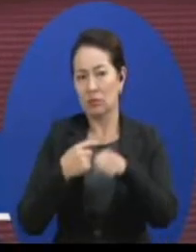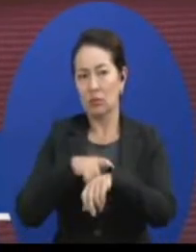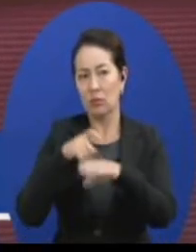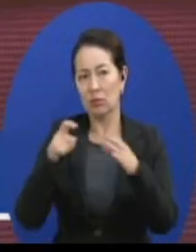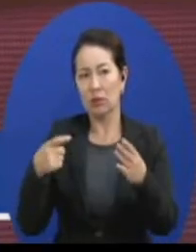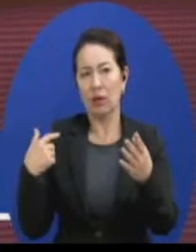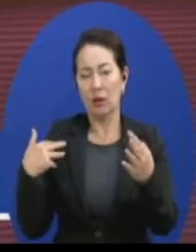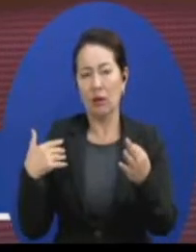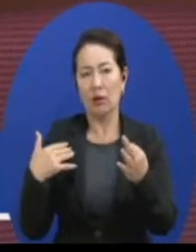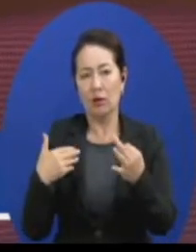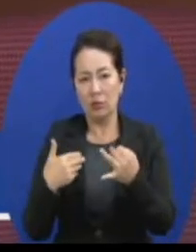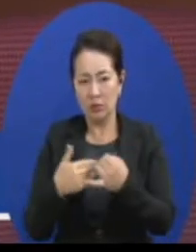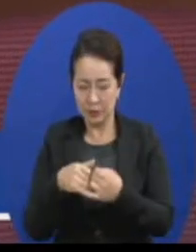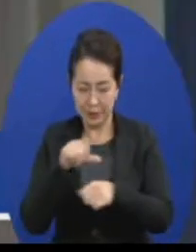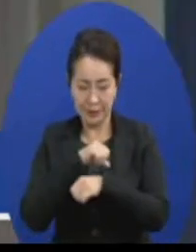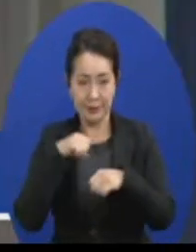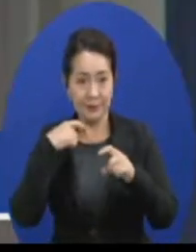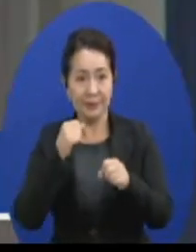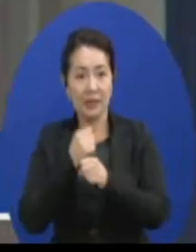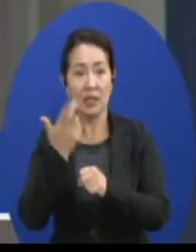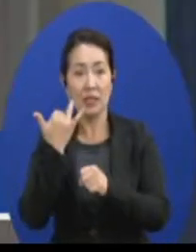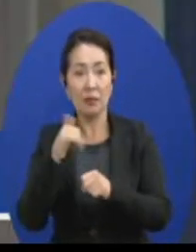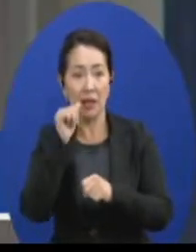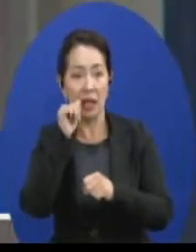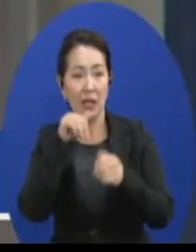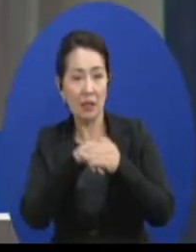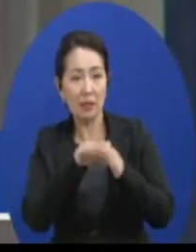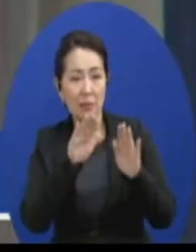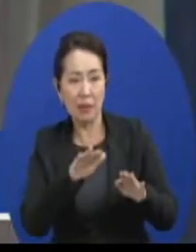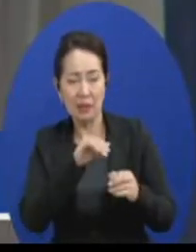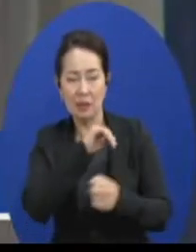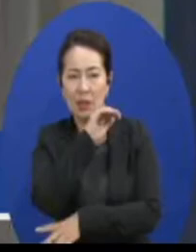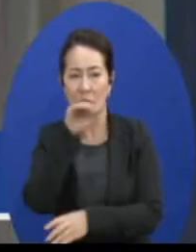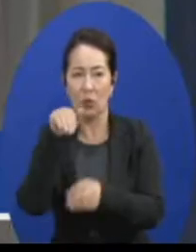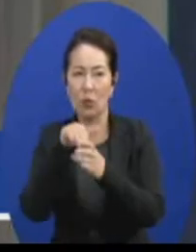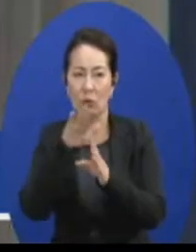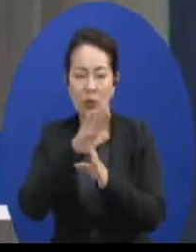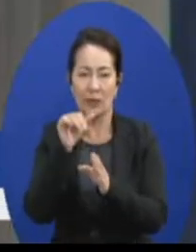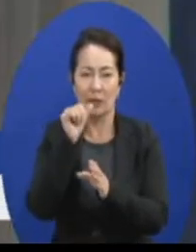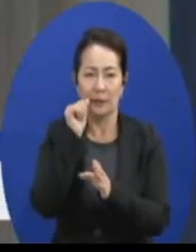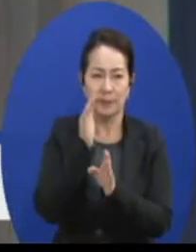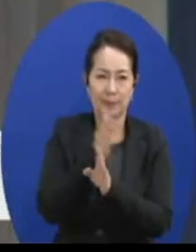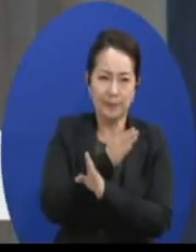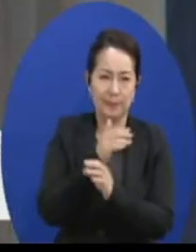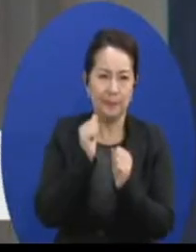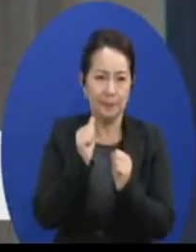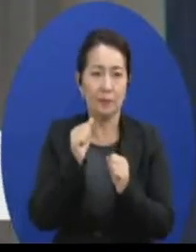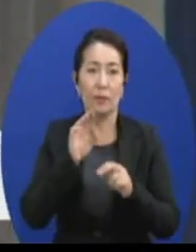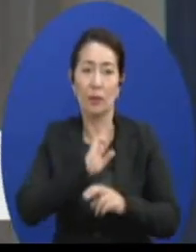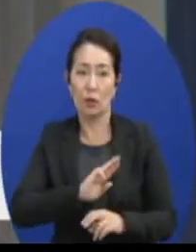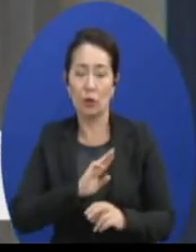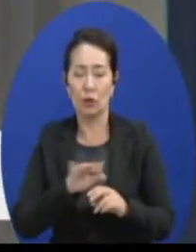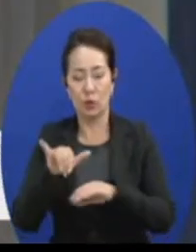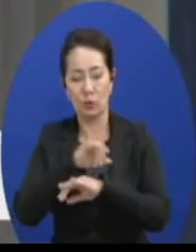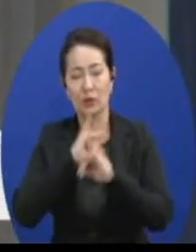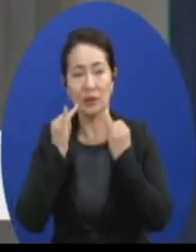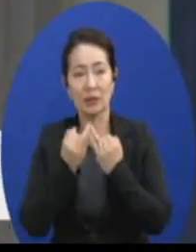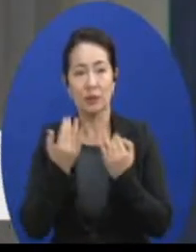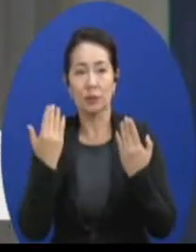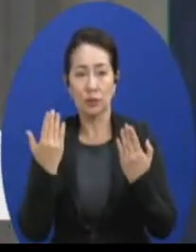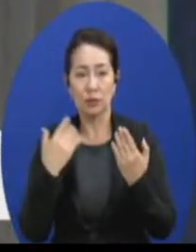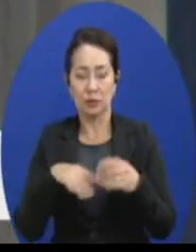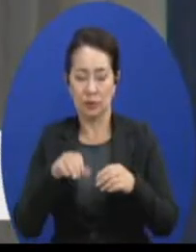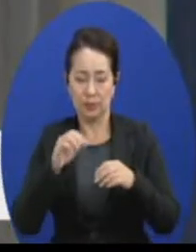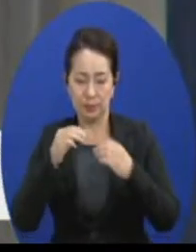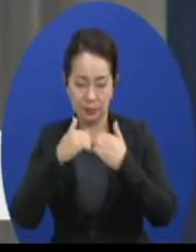орчмын хугацаанд ямар ч хэсэн иргэдийнхээ ажлын байрыг хадгалах ядуурл руу орчихгүй байх энэ нөхцөлийг хадгалахын тулд улсын хурлаас